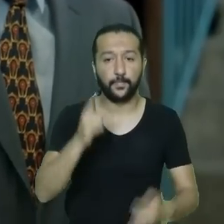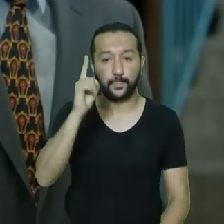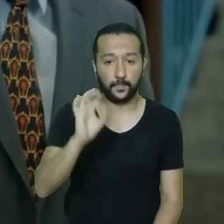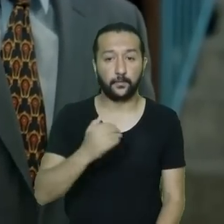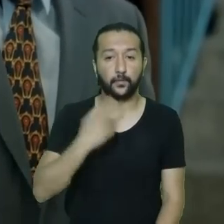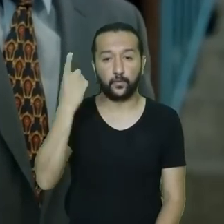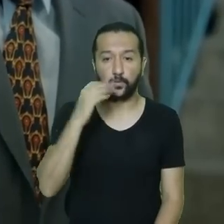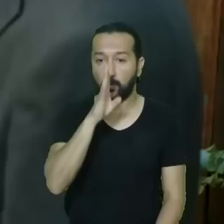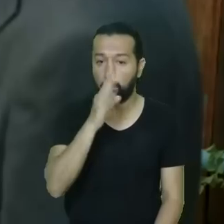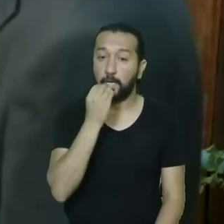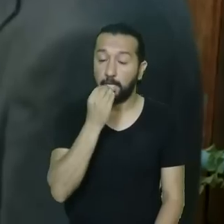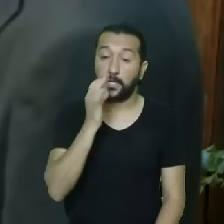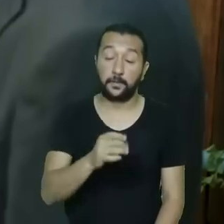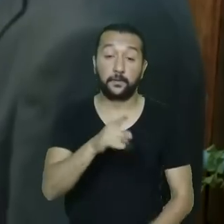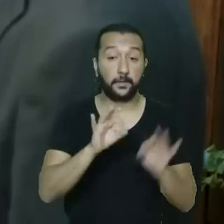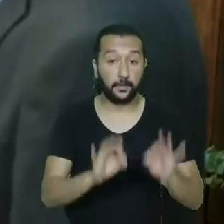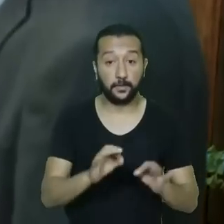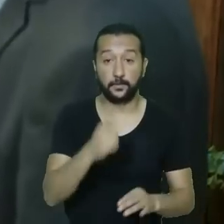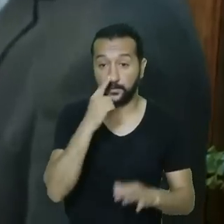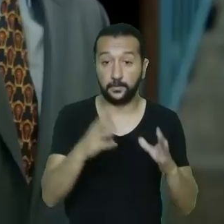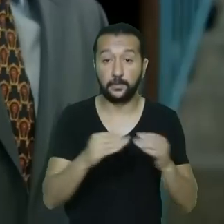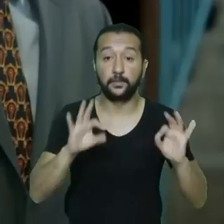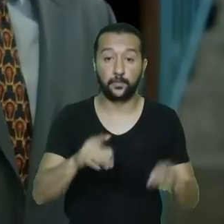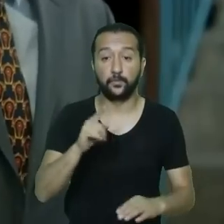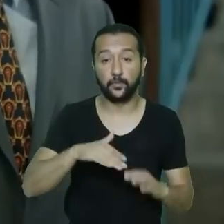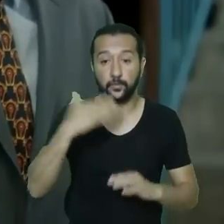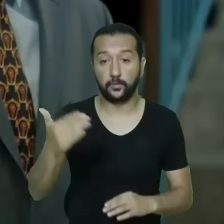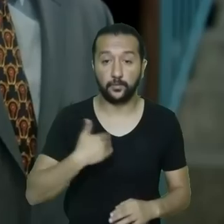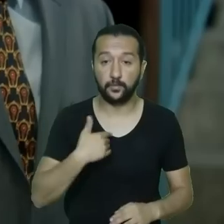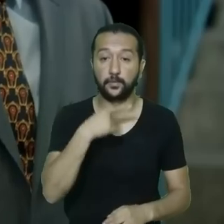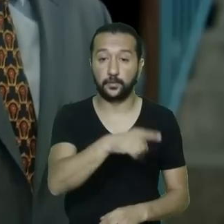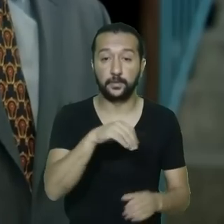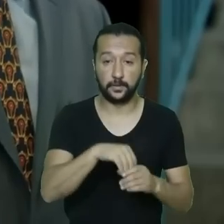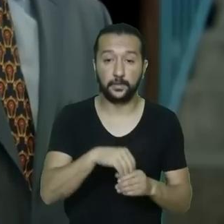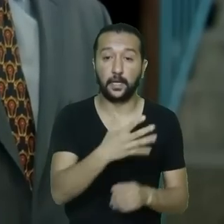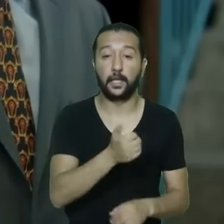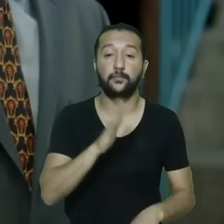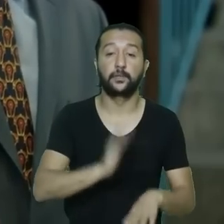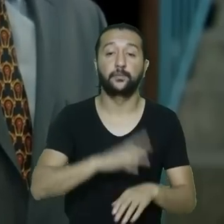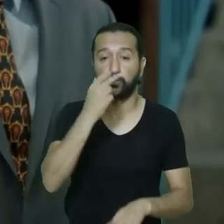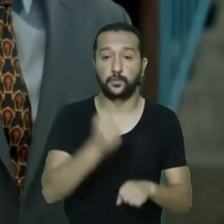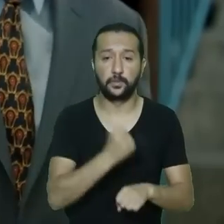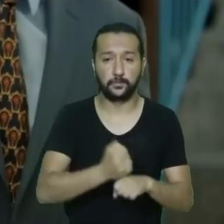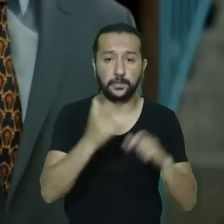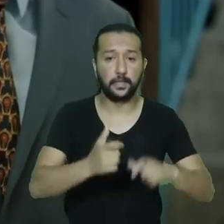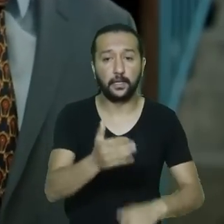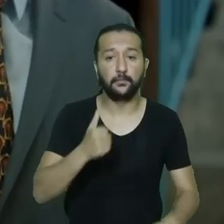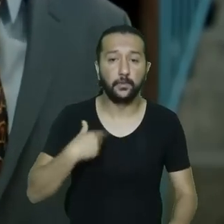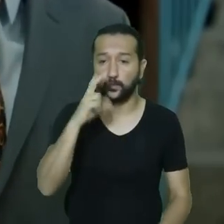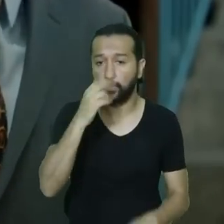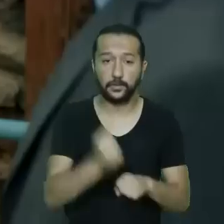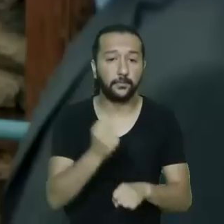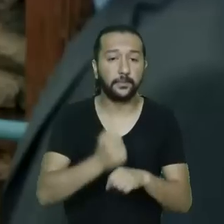vallahi ben dün öğlen gidiydim. Demek hala geçmemiş. Bundan sonra ben makmulu yengeden almayacağım vallahi soğanı sarımsağı. Nereden anam ana ben